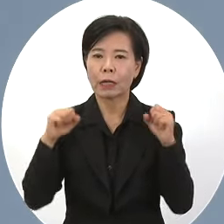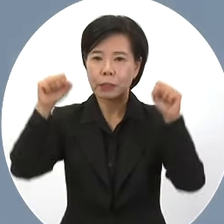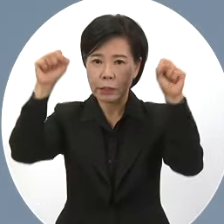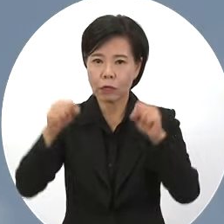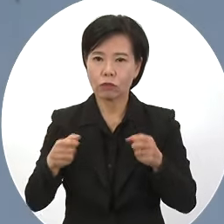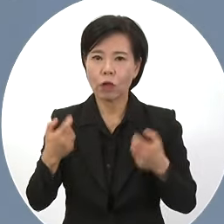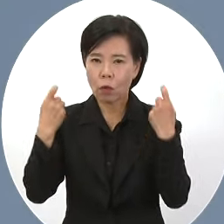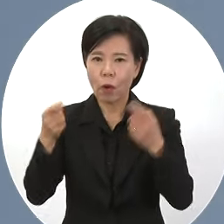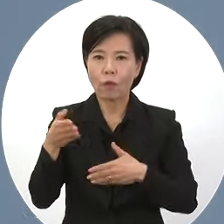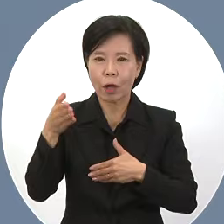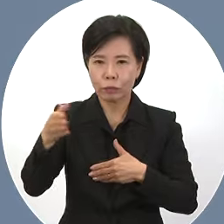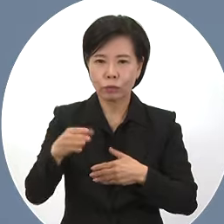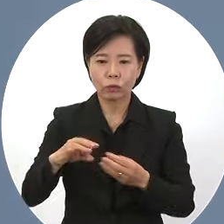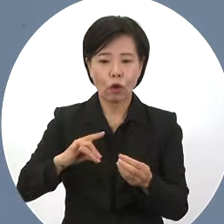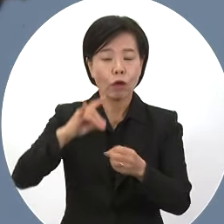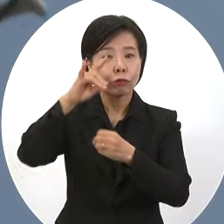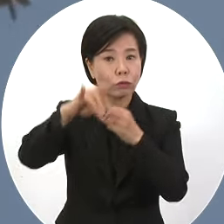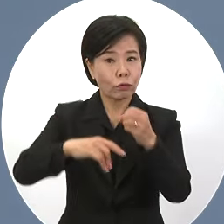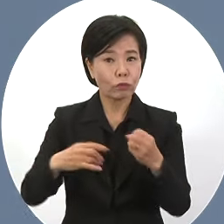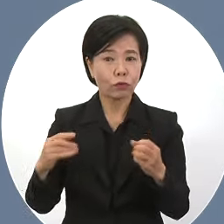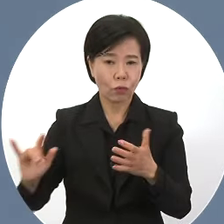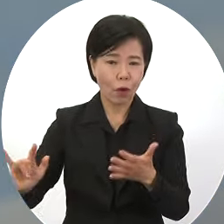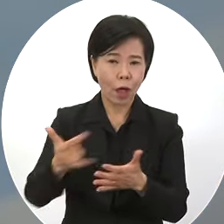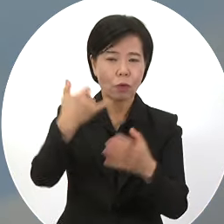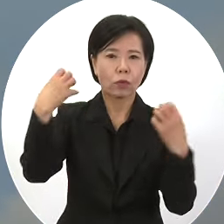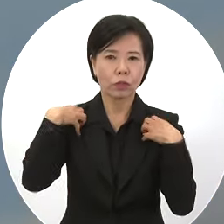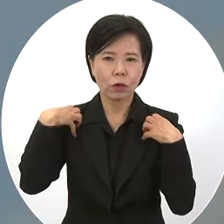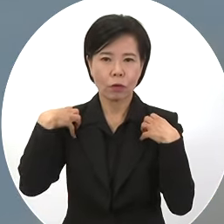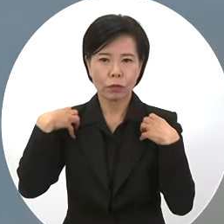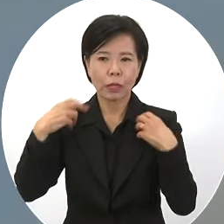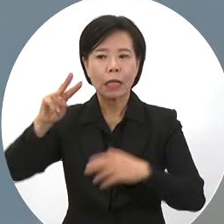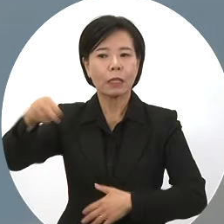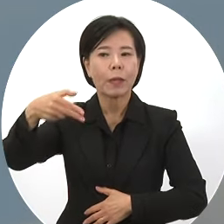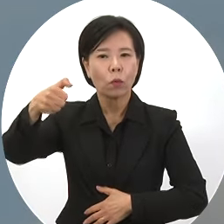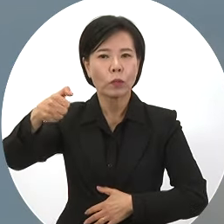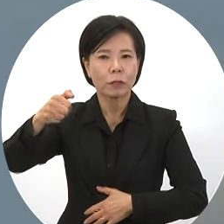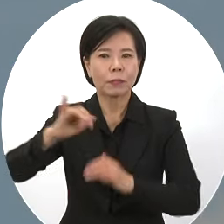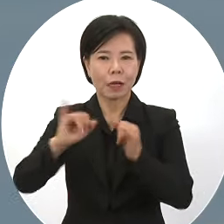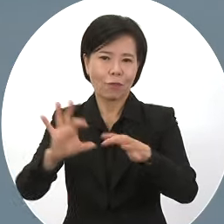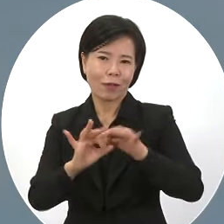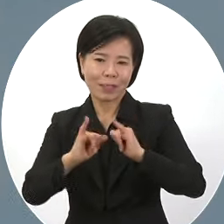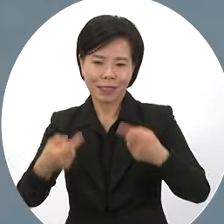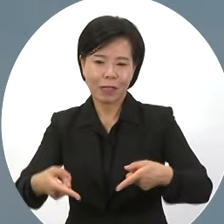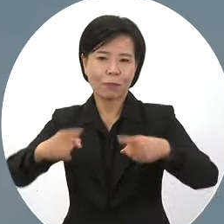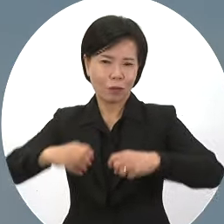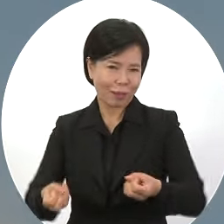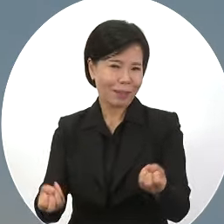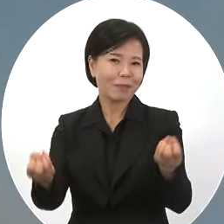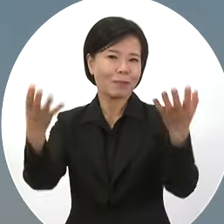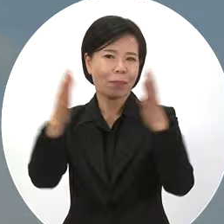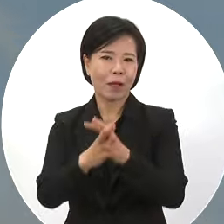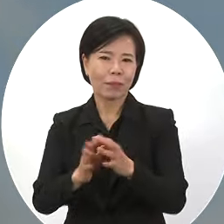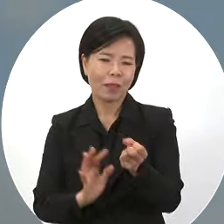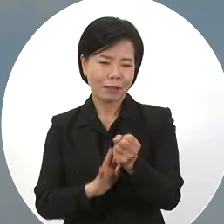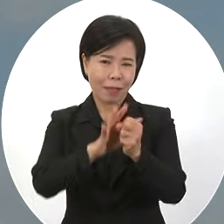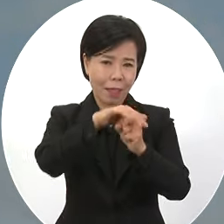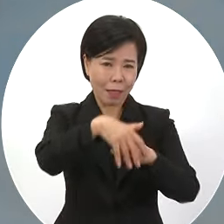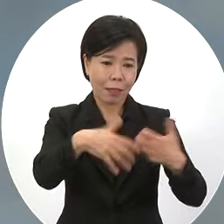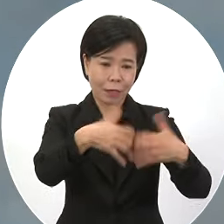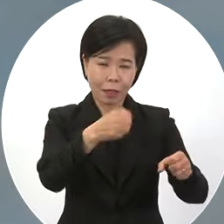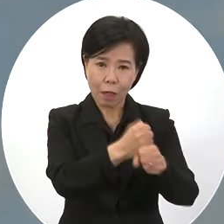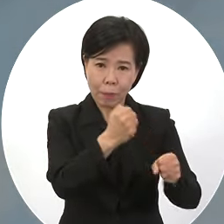문화체육관광부, 우주항공청, 기업 관계자 250여 명이 참석했는데요. 세계적인 기체